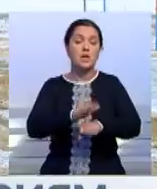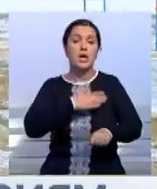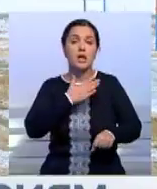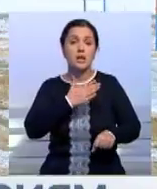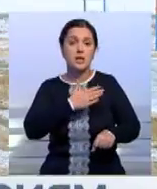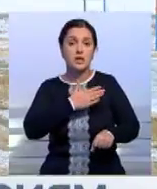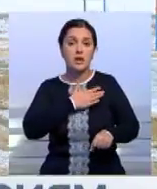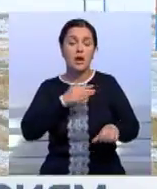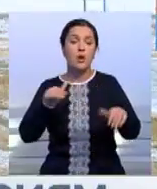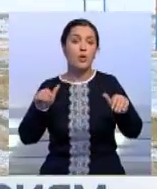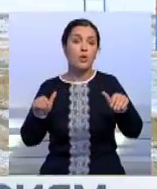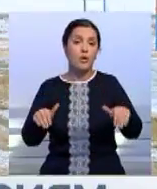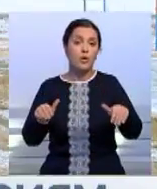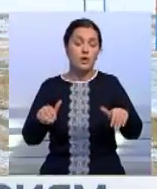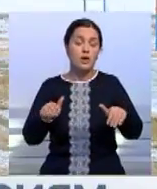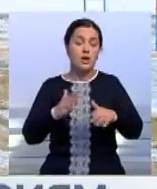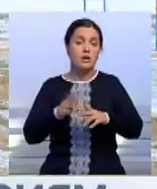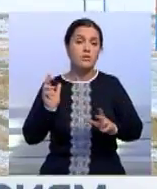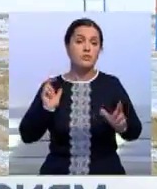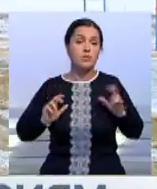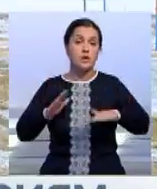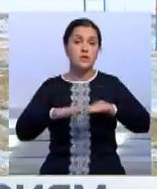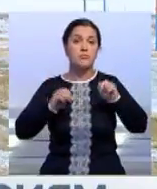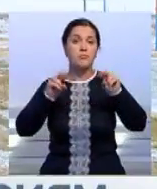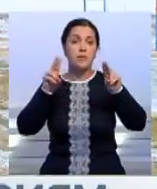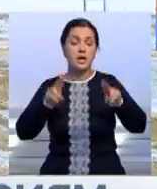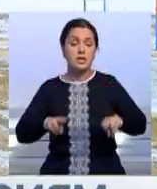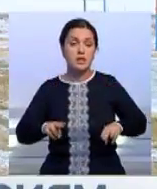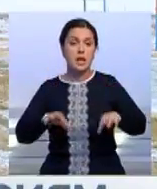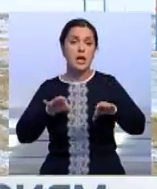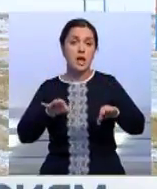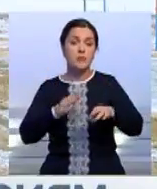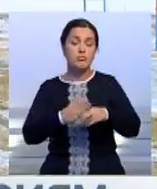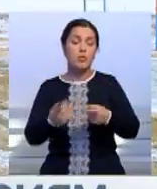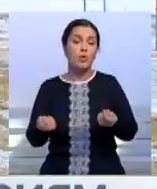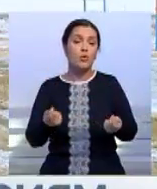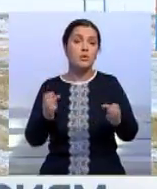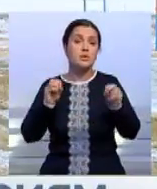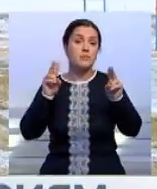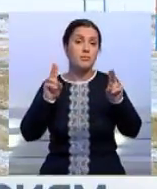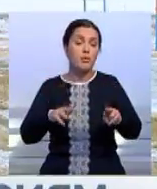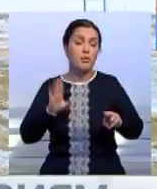колледжами специалисты, машинисты и операторы дождливых машин.